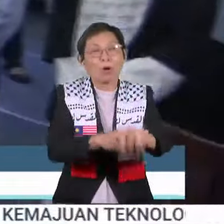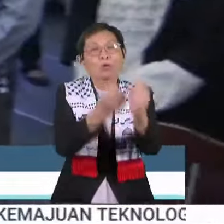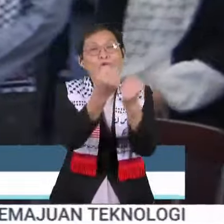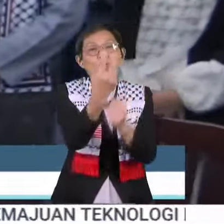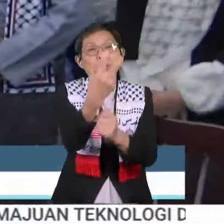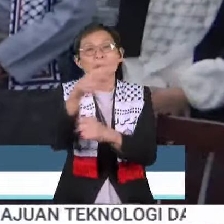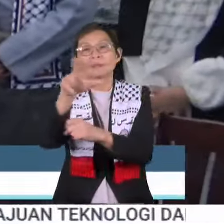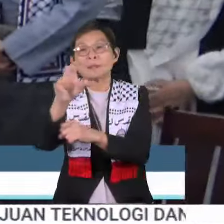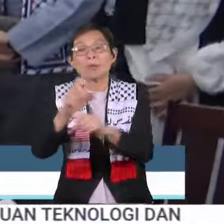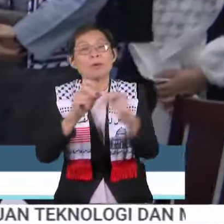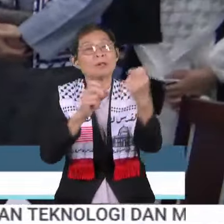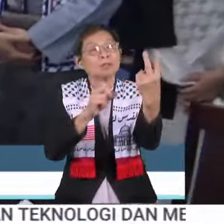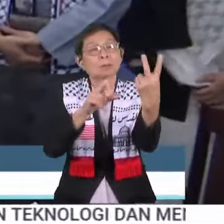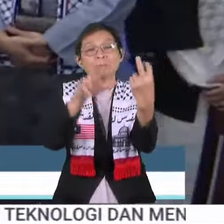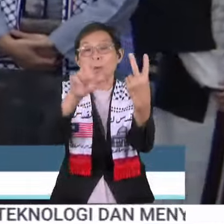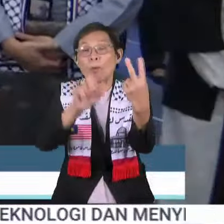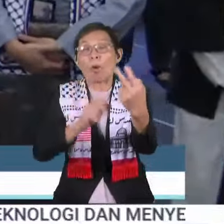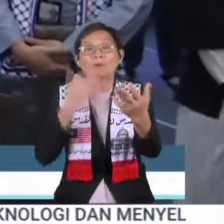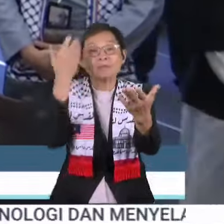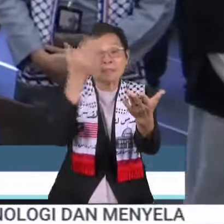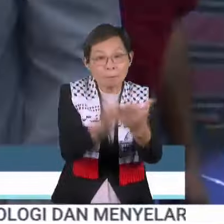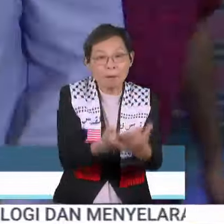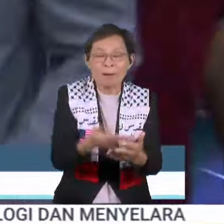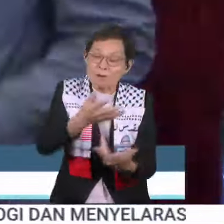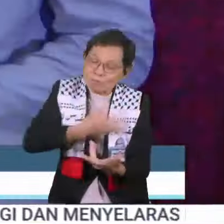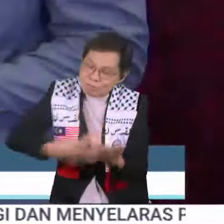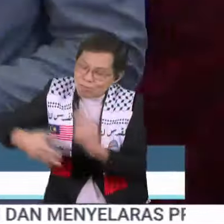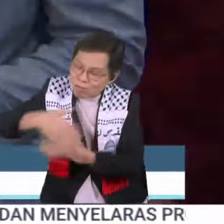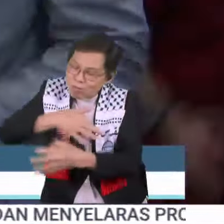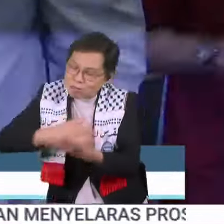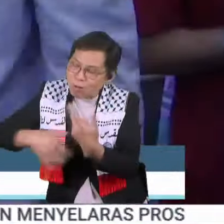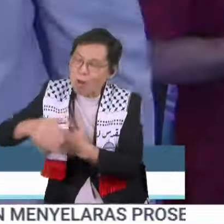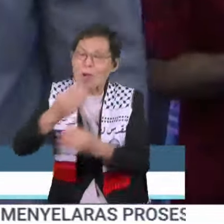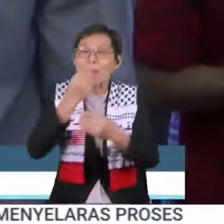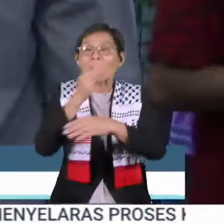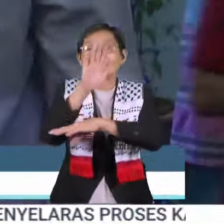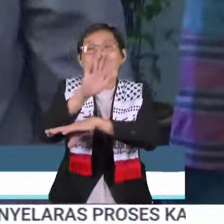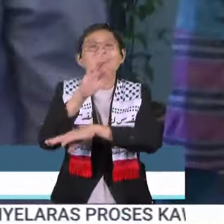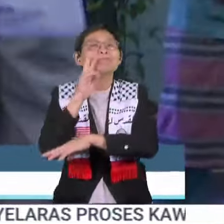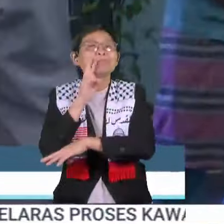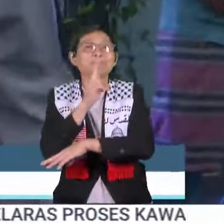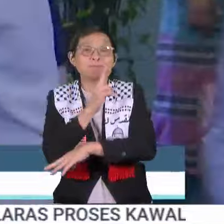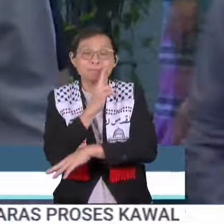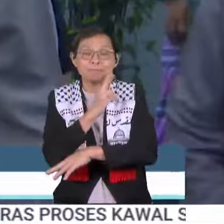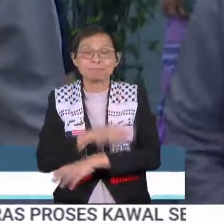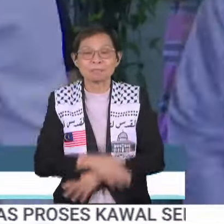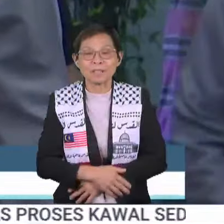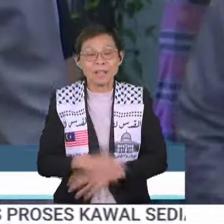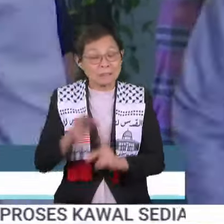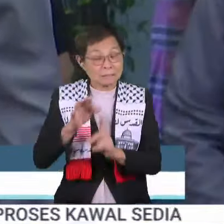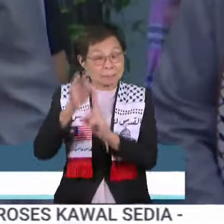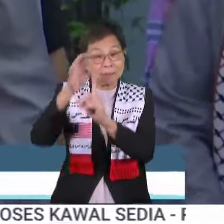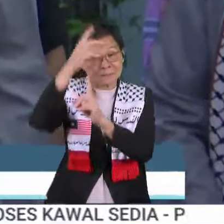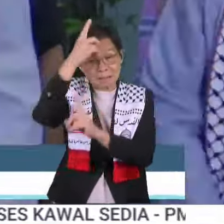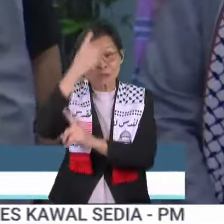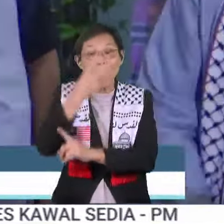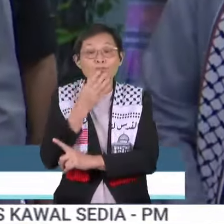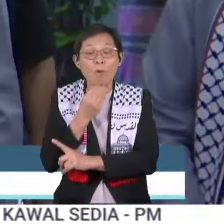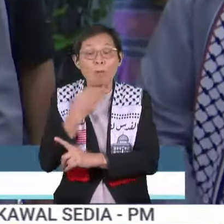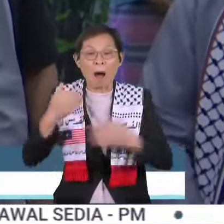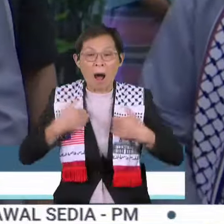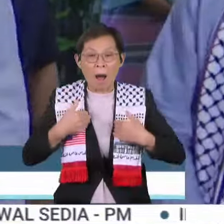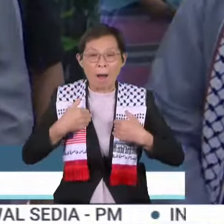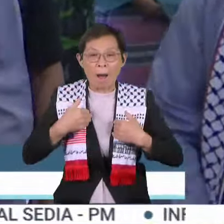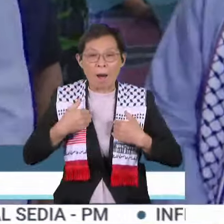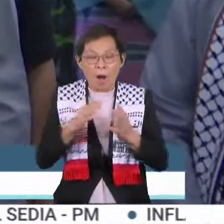12:30 tengah hari turut beramah mesra dengan pengunjung yang makan tengah hari di restoran berkenaan istimewanya Datuk Seri Anwar juga